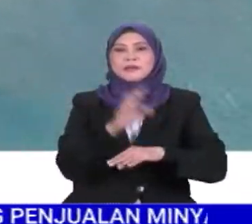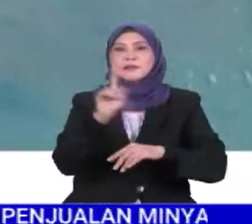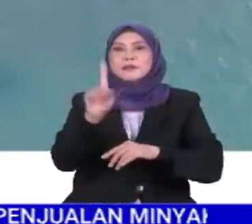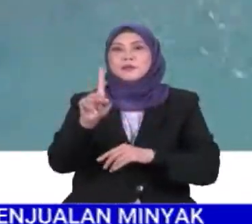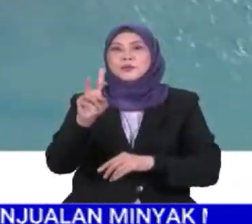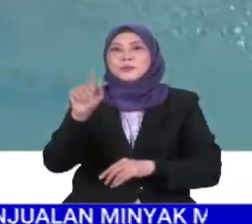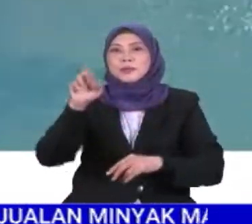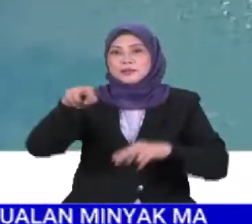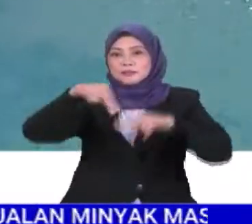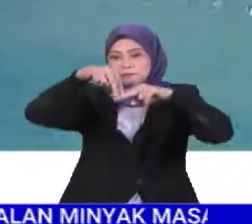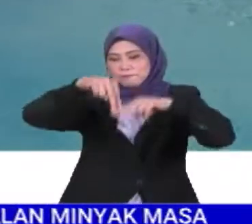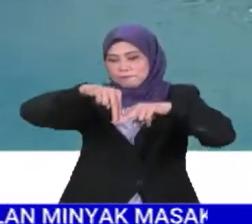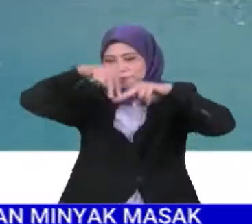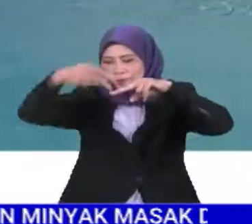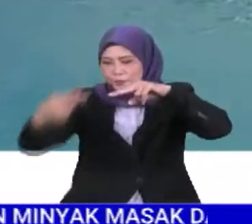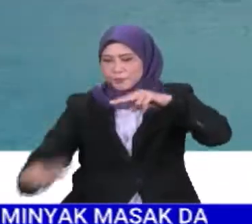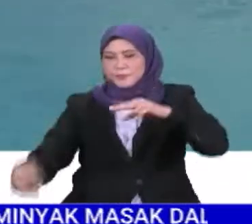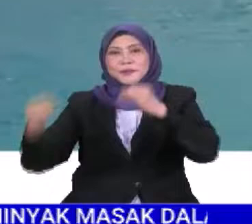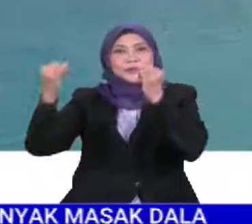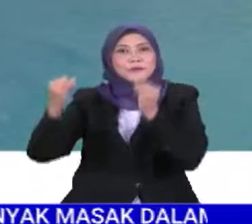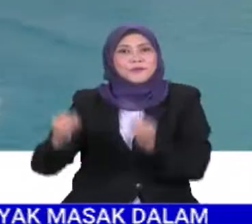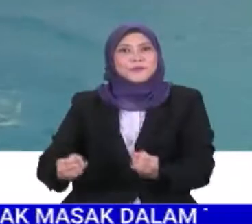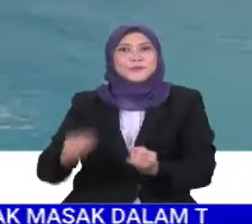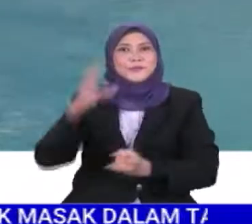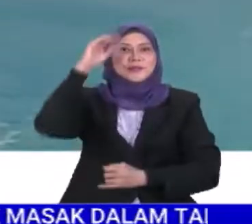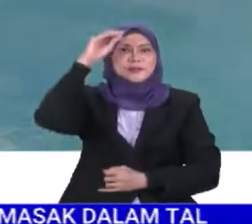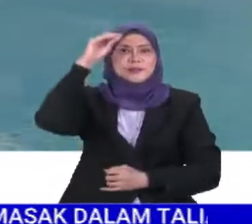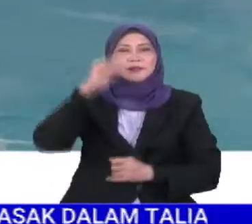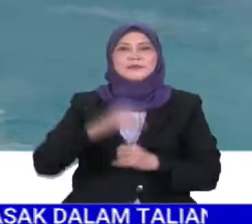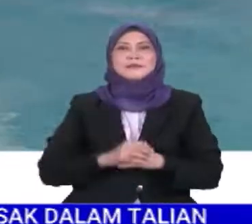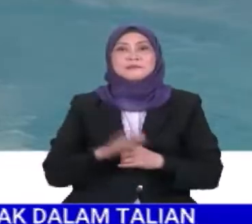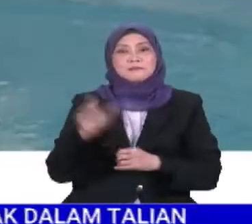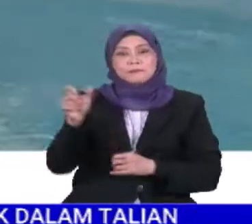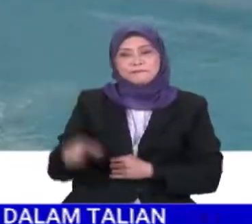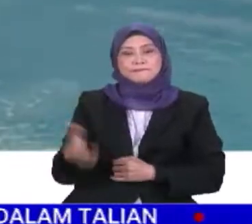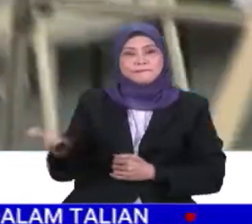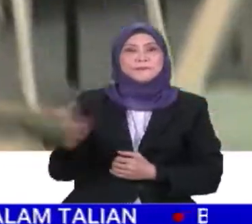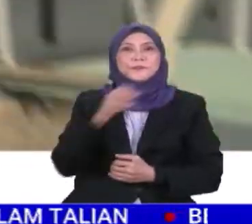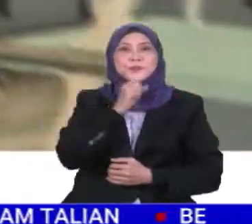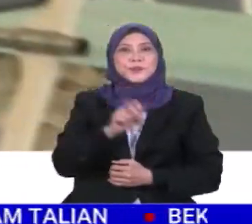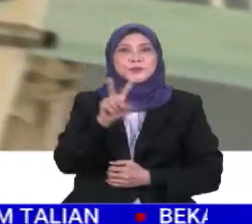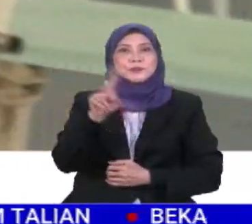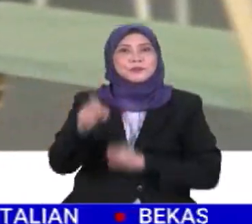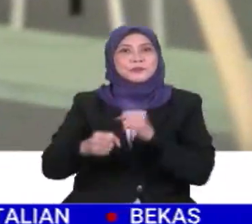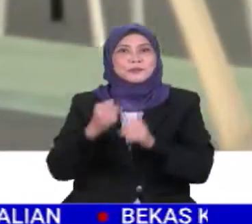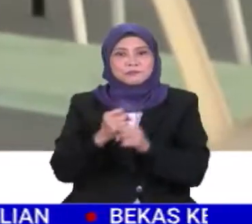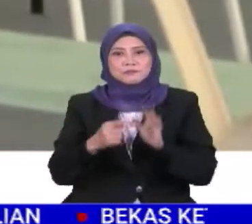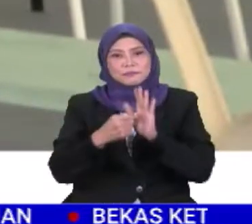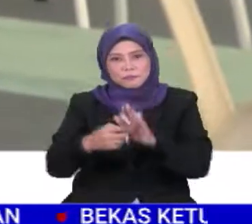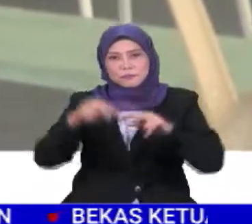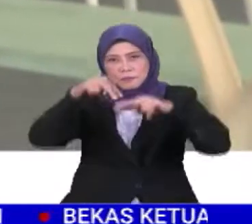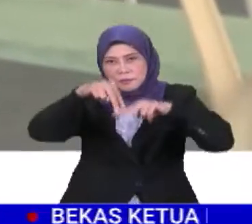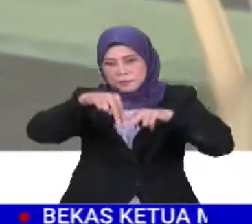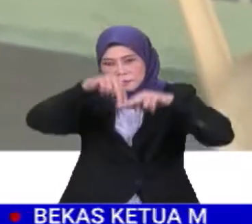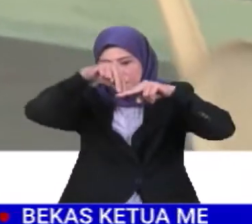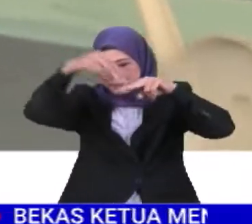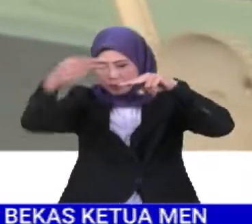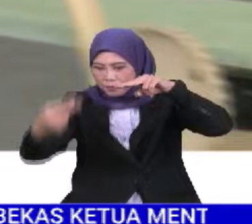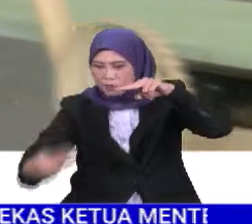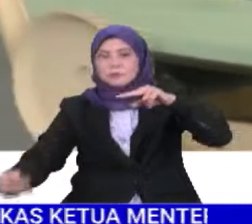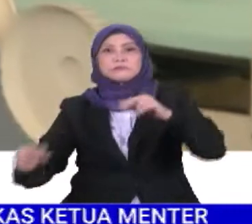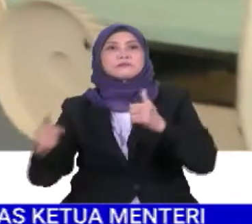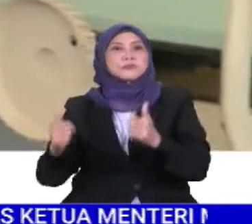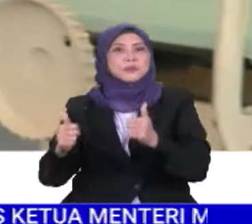meter papan anjal individu lelaki. Atlet berusia 21 tahun itu menampilkan terjunan kemas